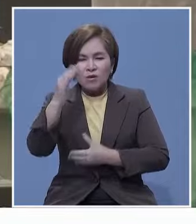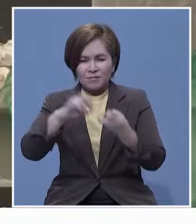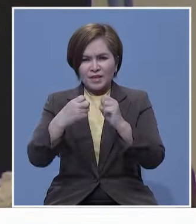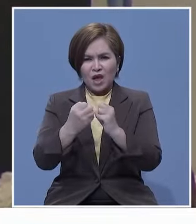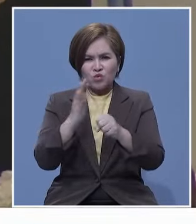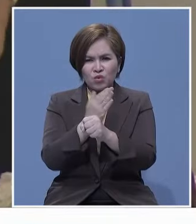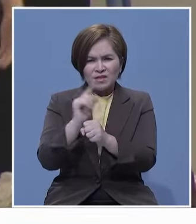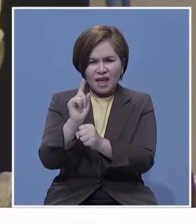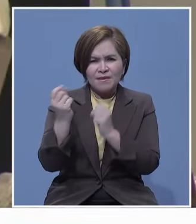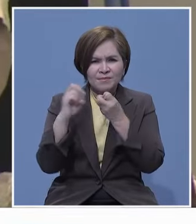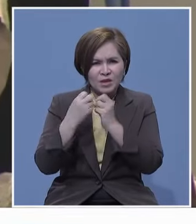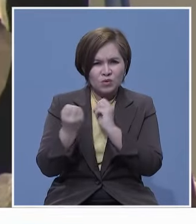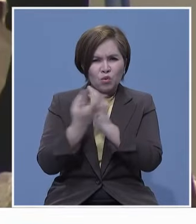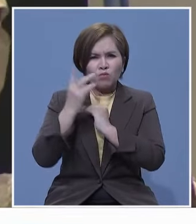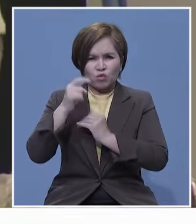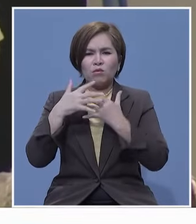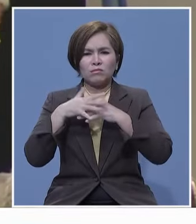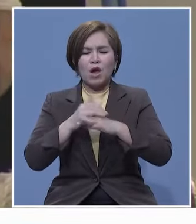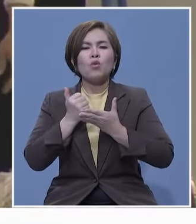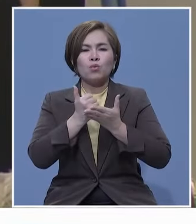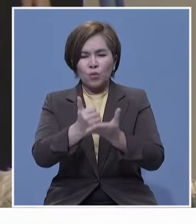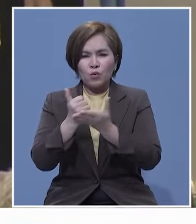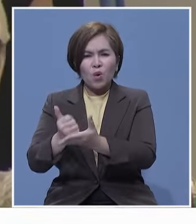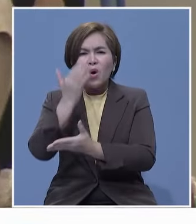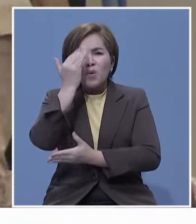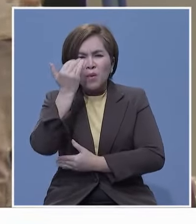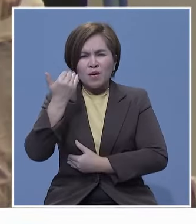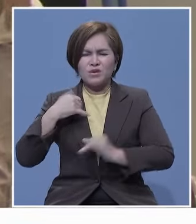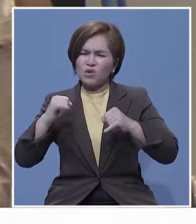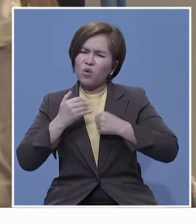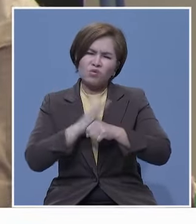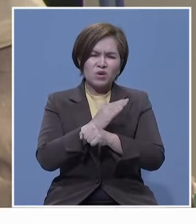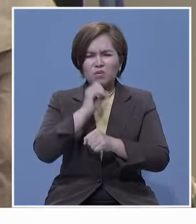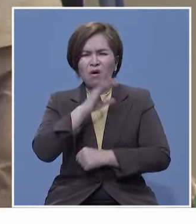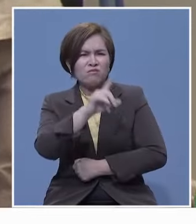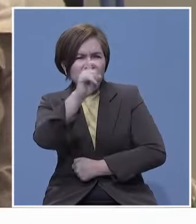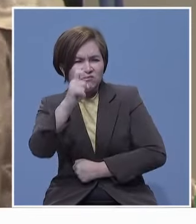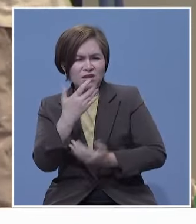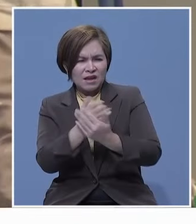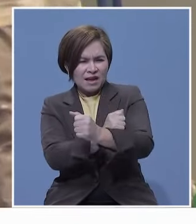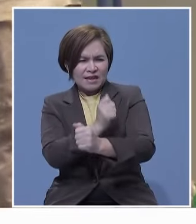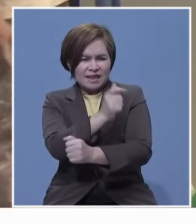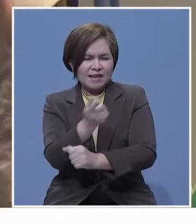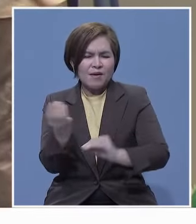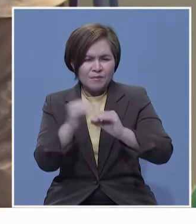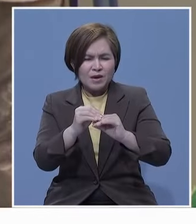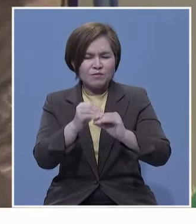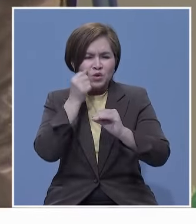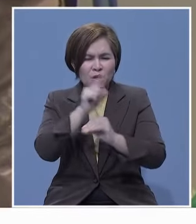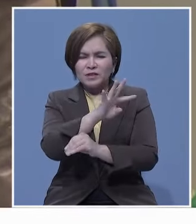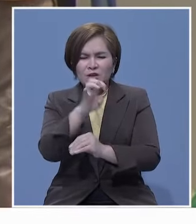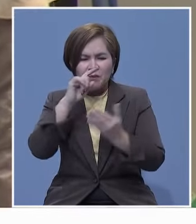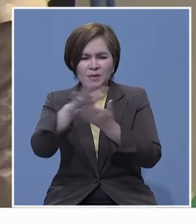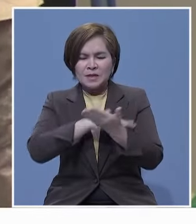อาจได้รับผลกระทบซึ่งที่ผ่านมามีกลุ่มผู้ผู้ประกอบการแสดงความไม่เห็นด้วยกับการเพิ่มค่าแรงขั้นต่ำที่ 400บาททั่ว